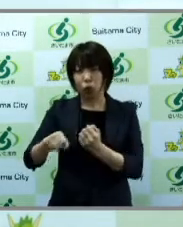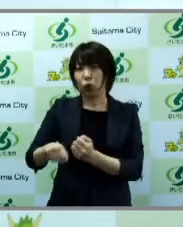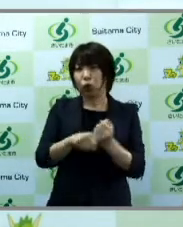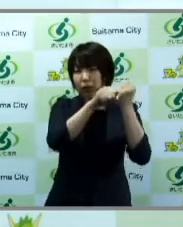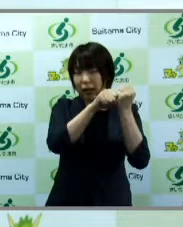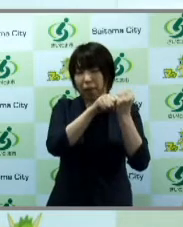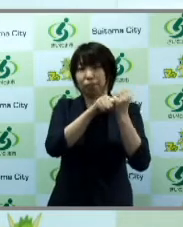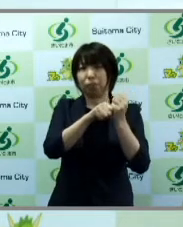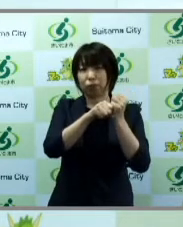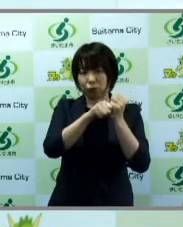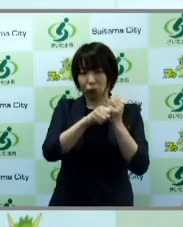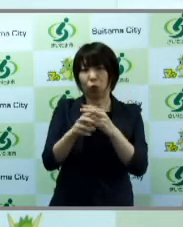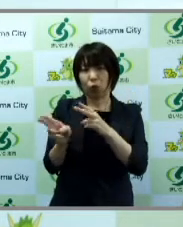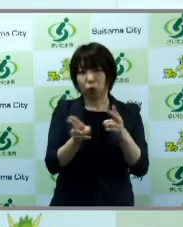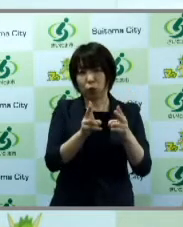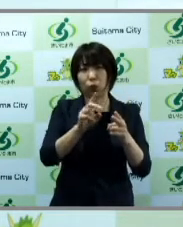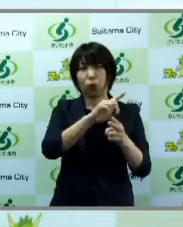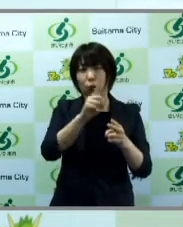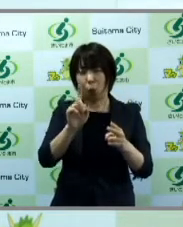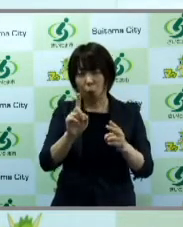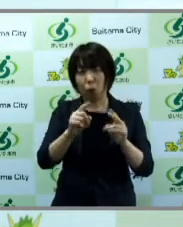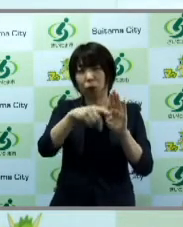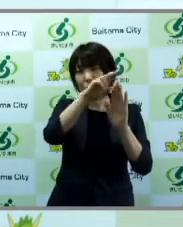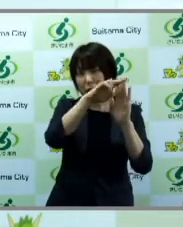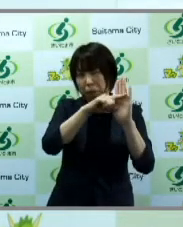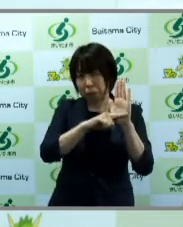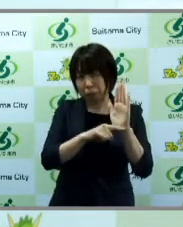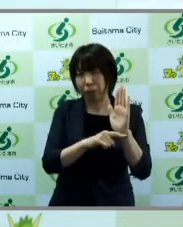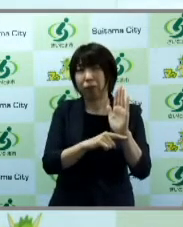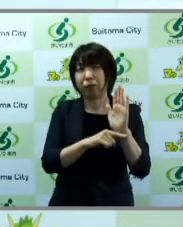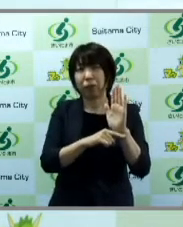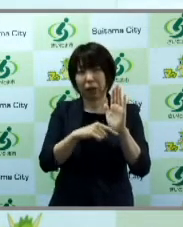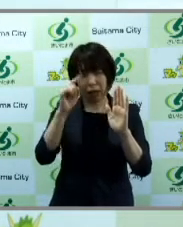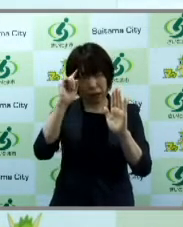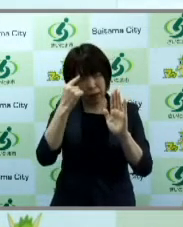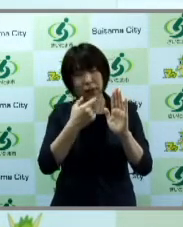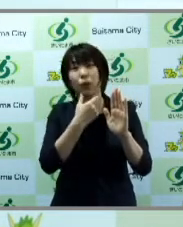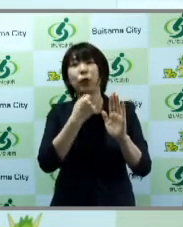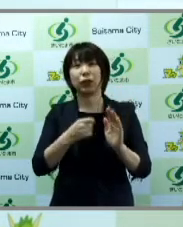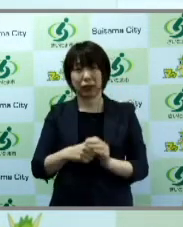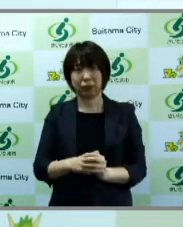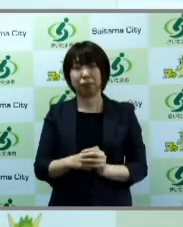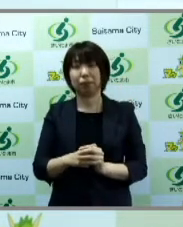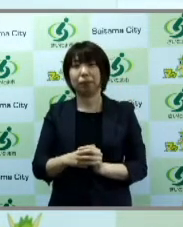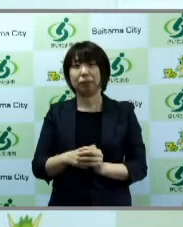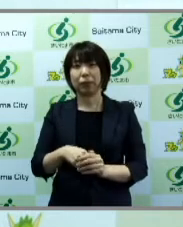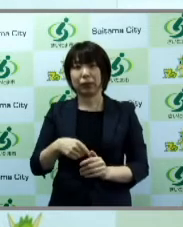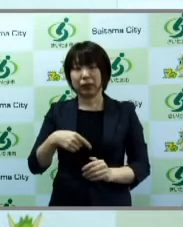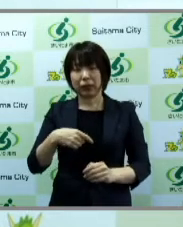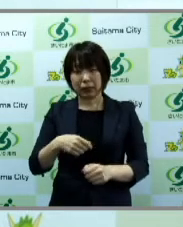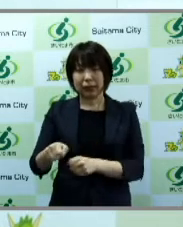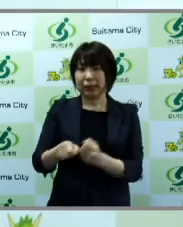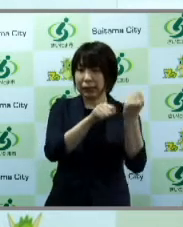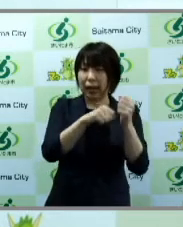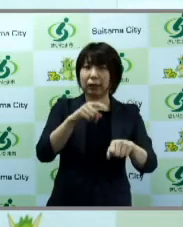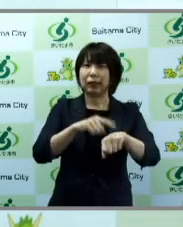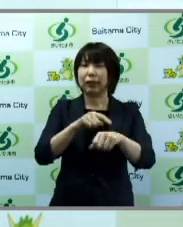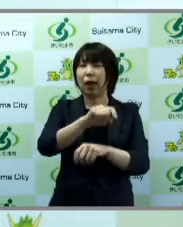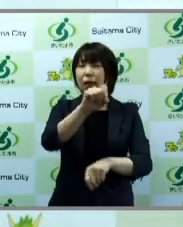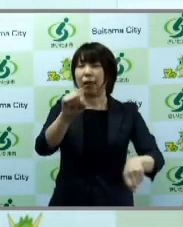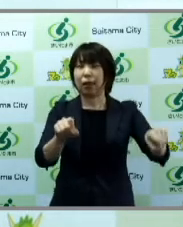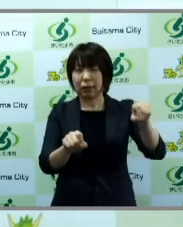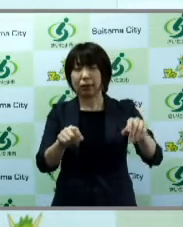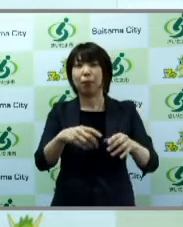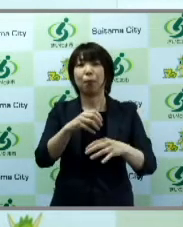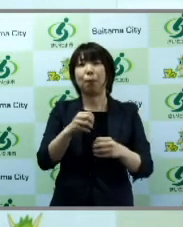高齢者ですとどうしても避難するためにいろんな時間がかかる、あるいは障害者の方々の場合はですね通常の方